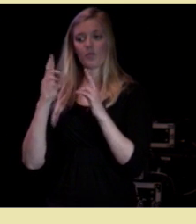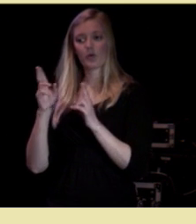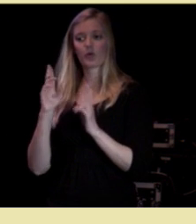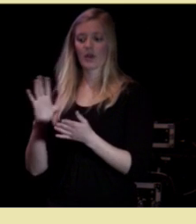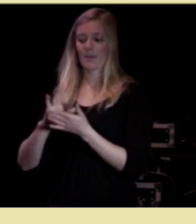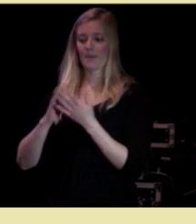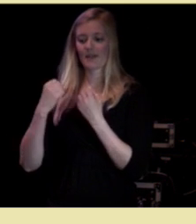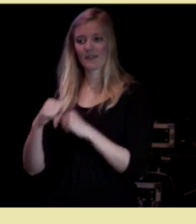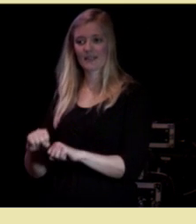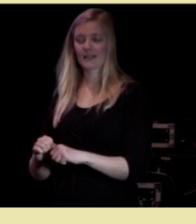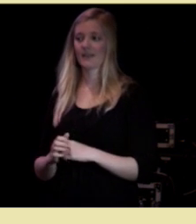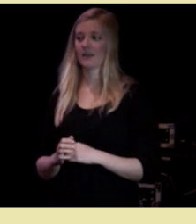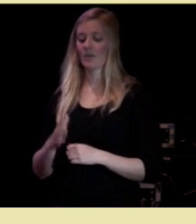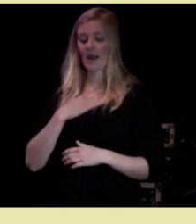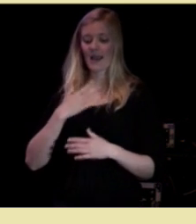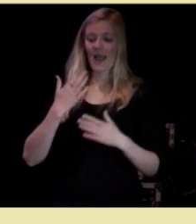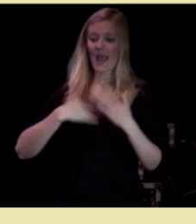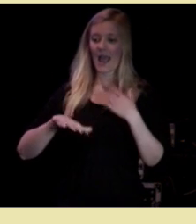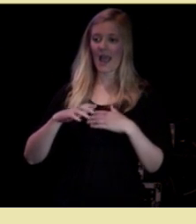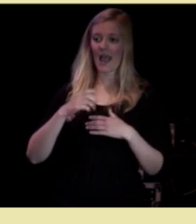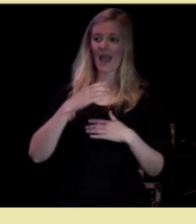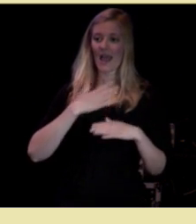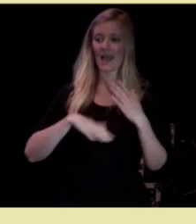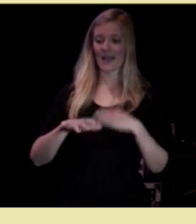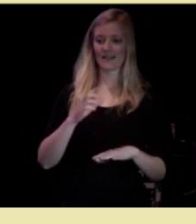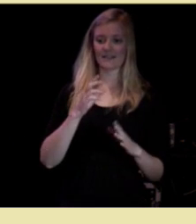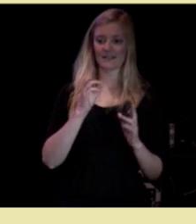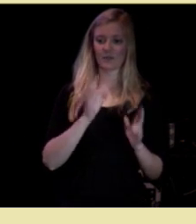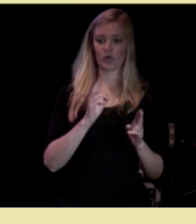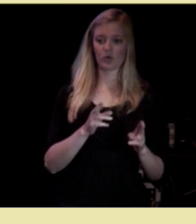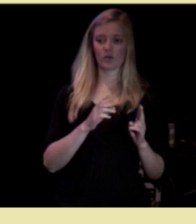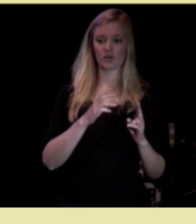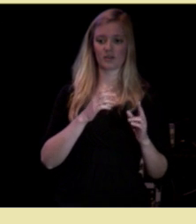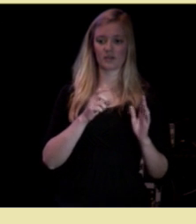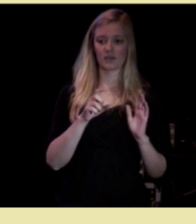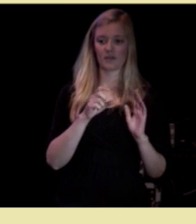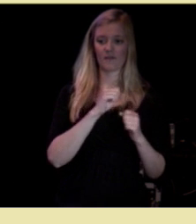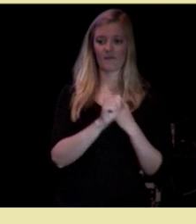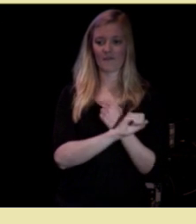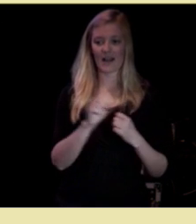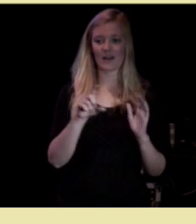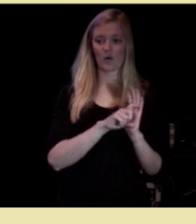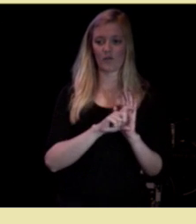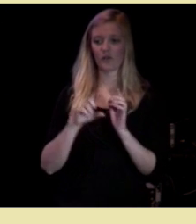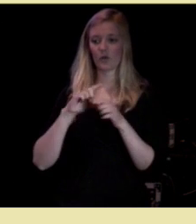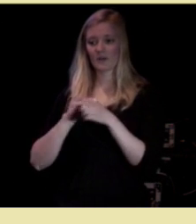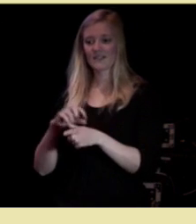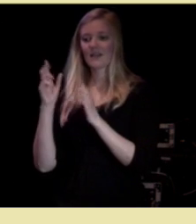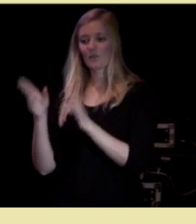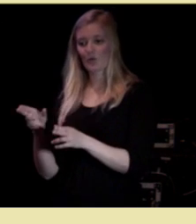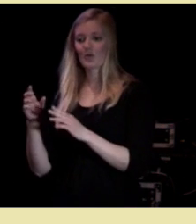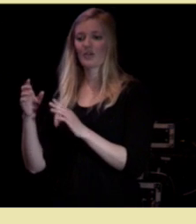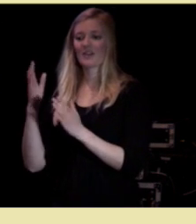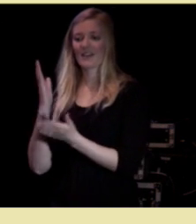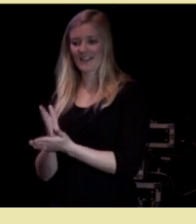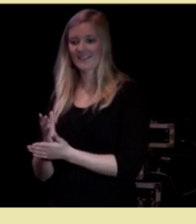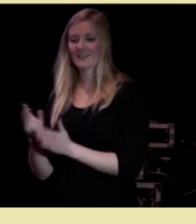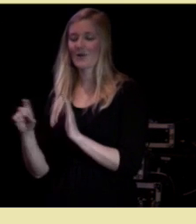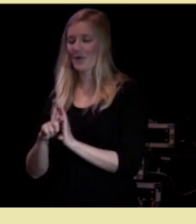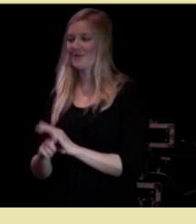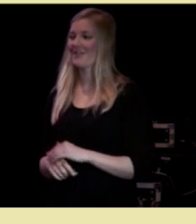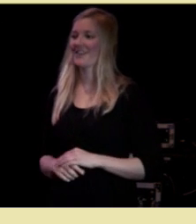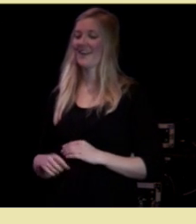forankret både I helsepersonelloven og pasient- og brukerrettighetsloven. Og helsetjenestene går dessuten stadig mer I retning av